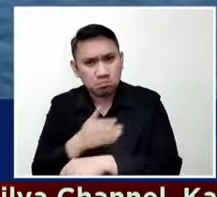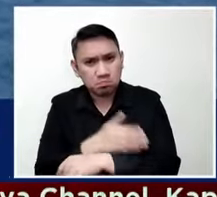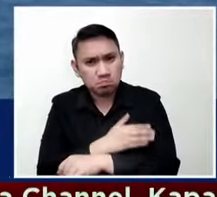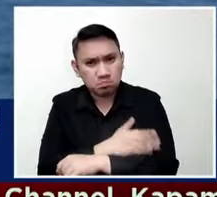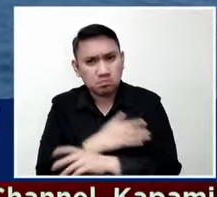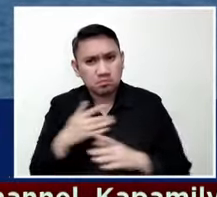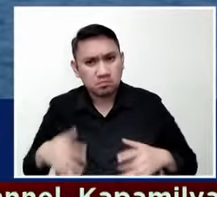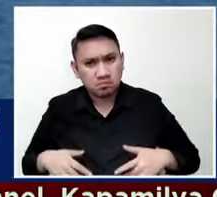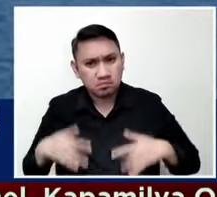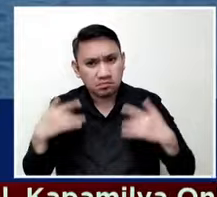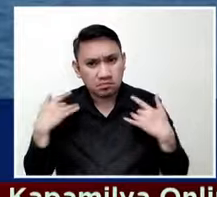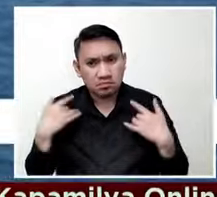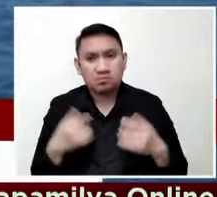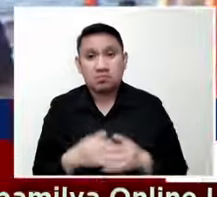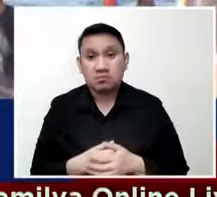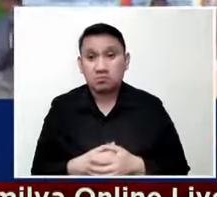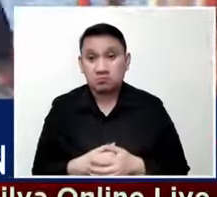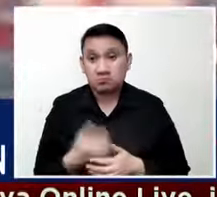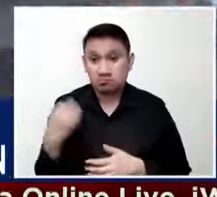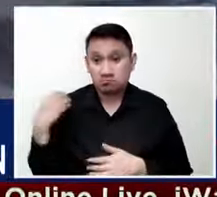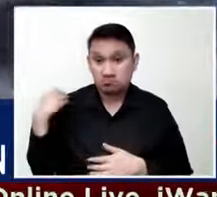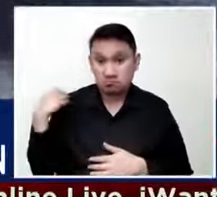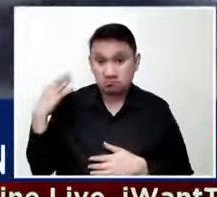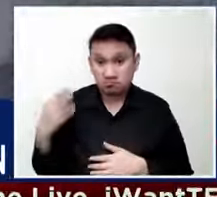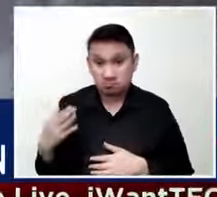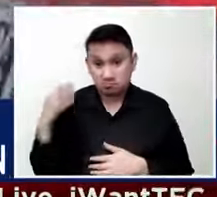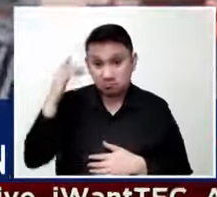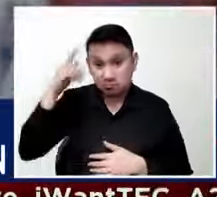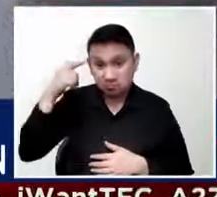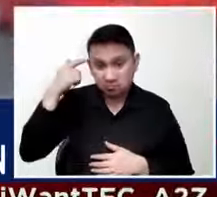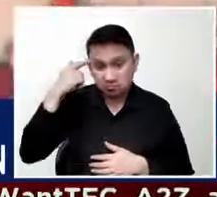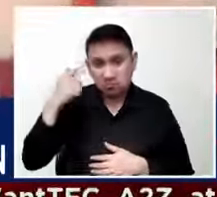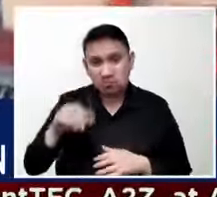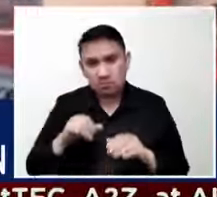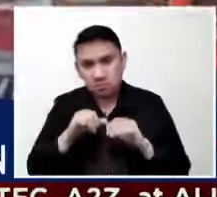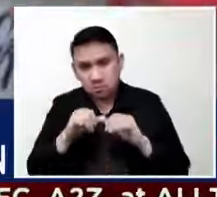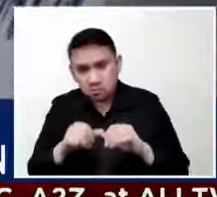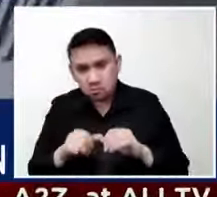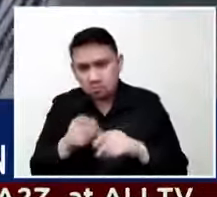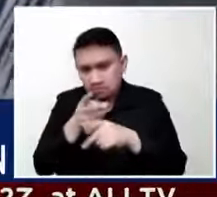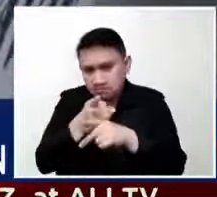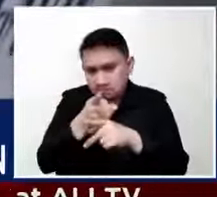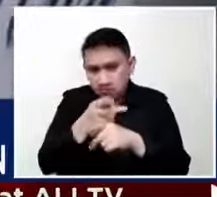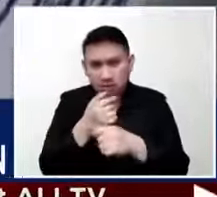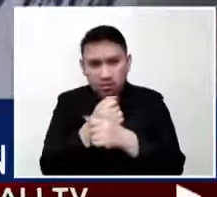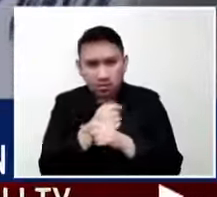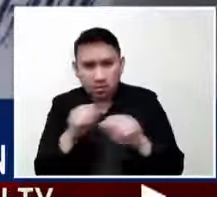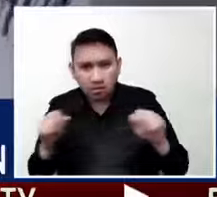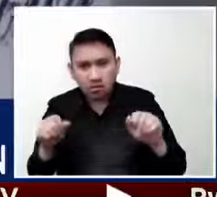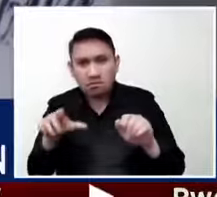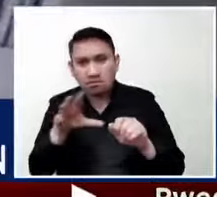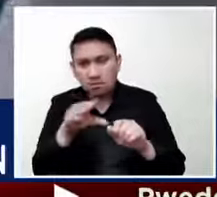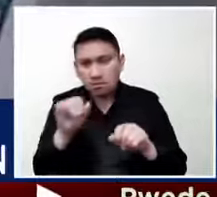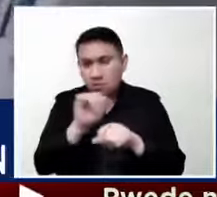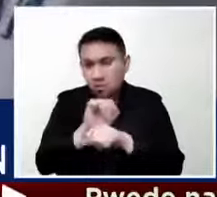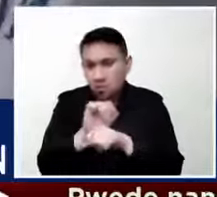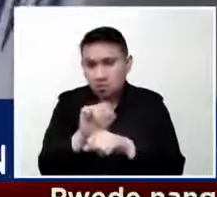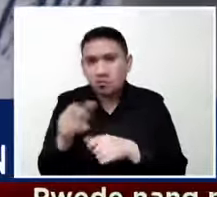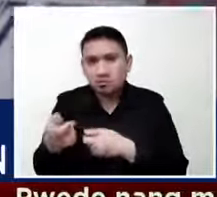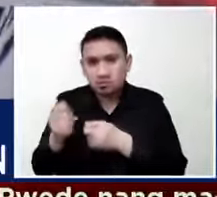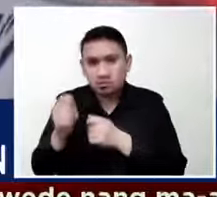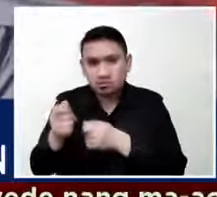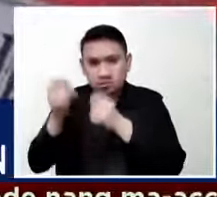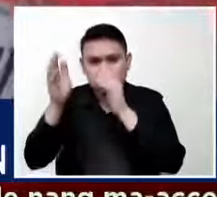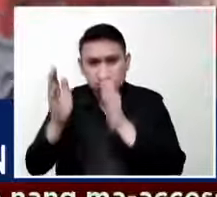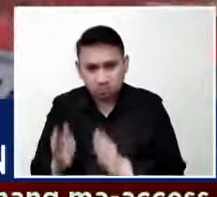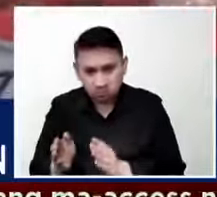Tiniyak naman ng mga opisyal ng pamahalaan ng patuloy na pagbabantay sa kaligtasan at kabuhayan ng mga mangingisda. It has